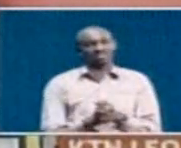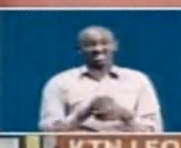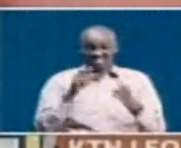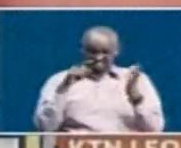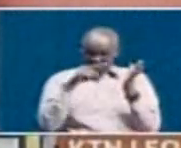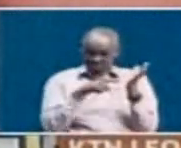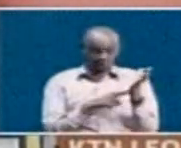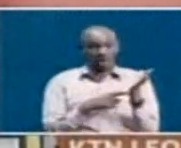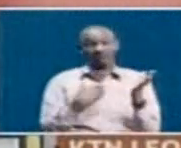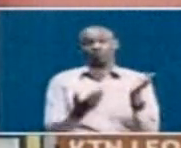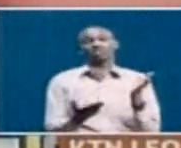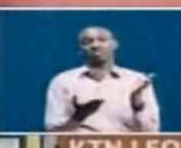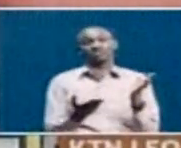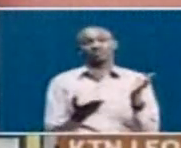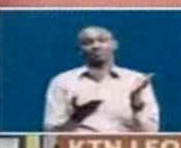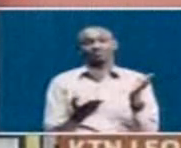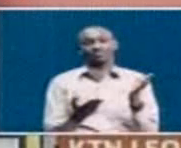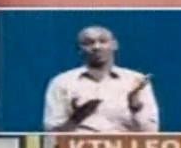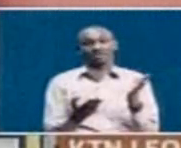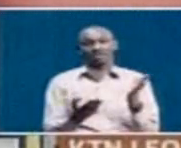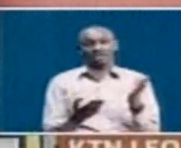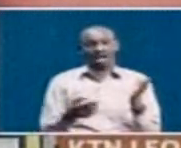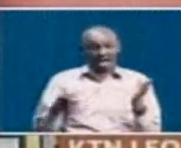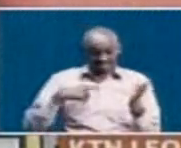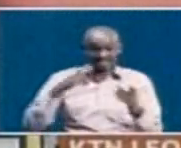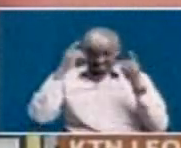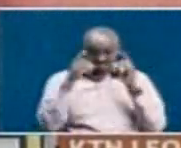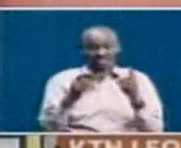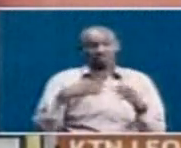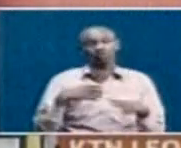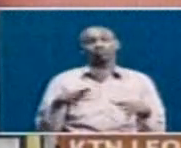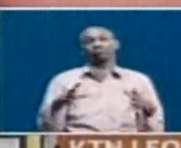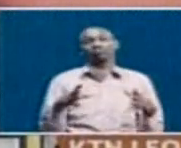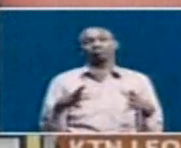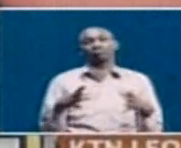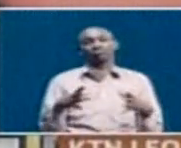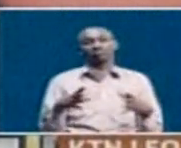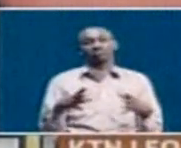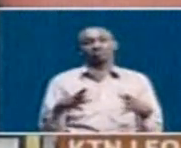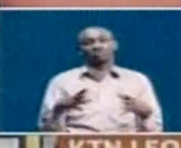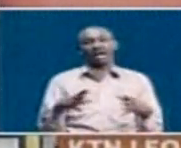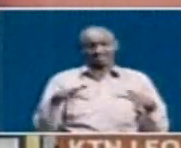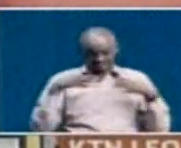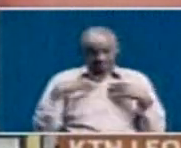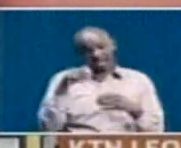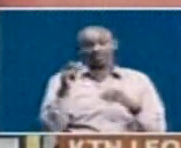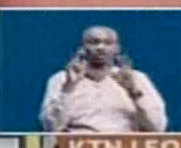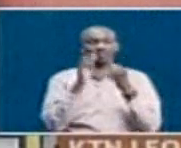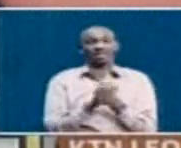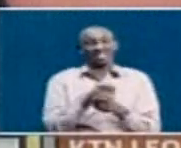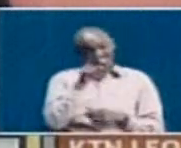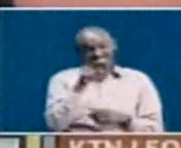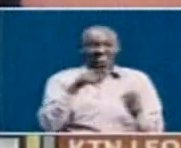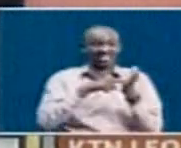issue which will make us pursue the rest of the topics, and this